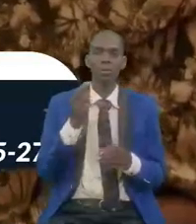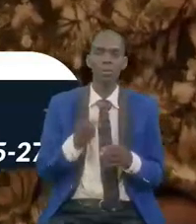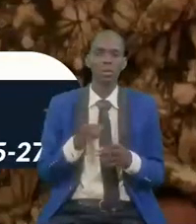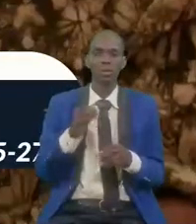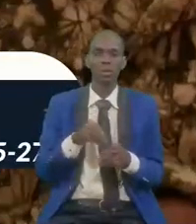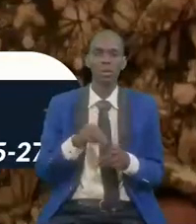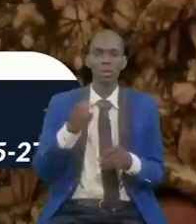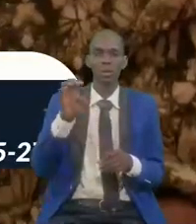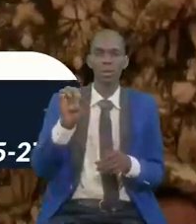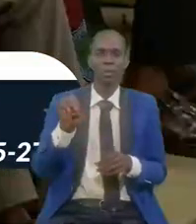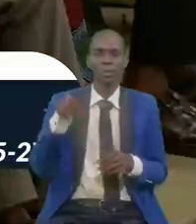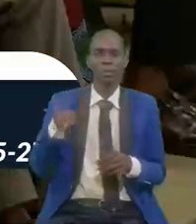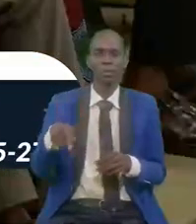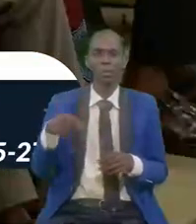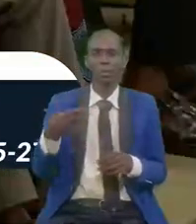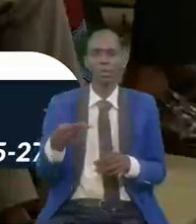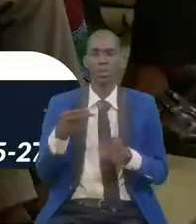Éphésiens 5,